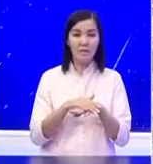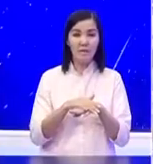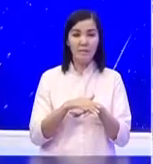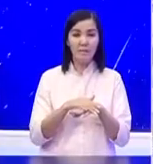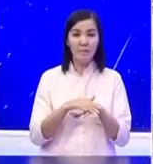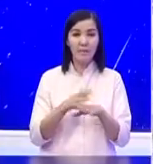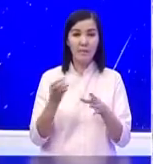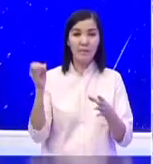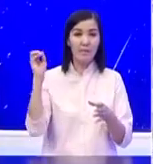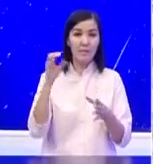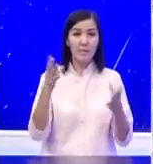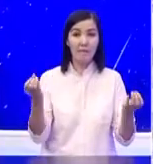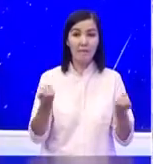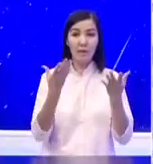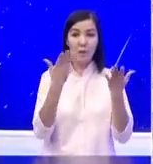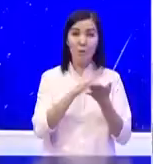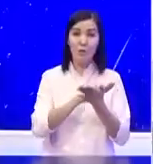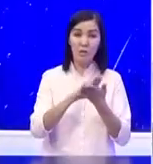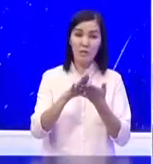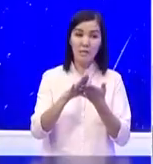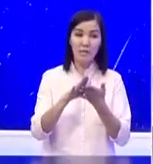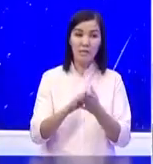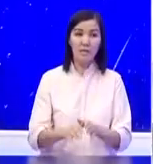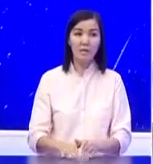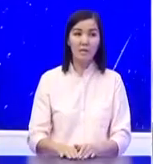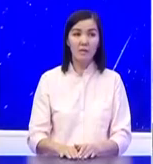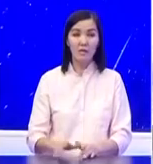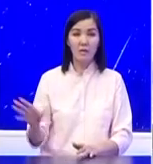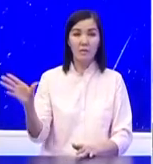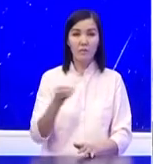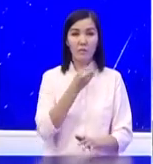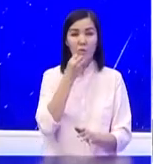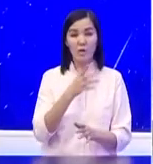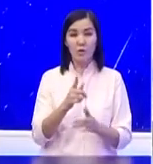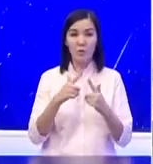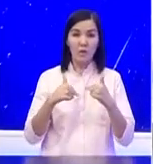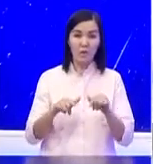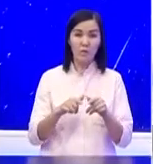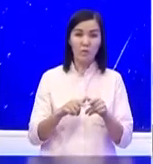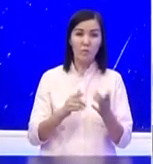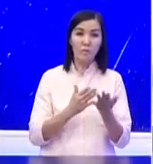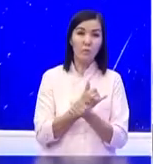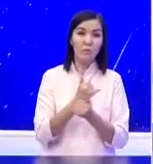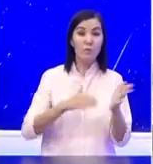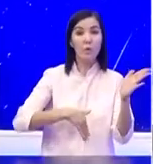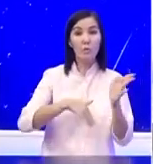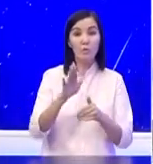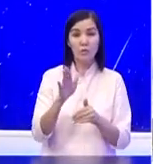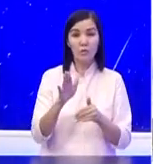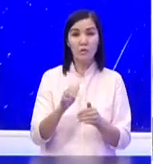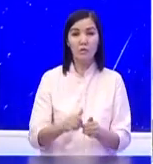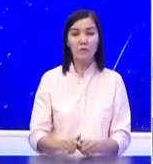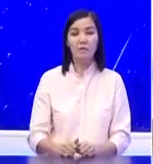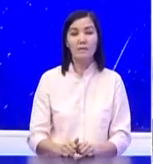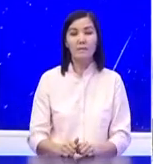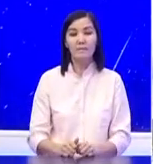Здесь светло, чисто. Ну, отлично, все хорошо, организовано. Дай бог, чтобы в этом месте нормально магазин